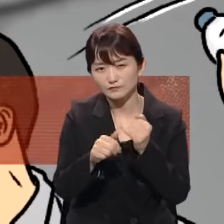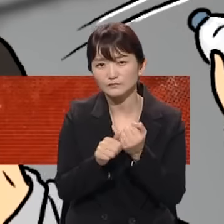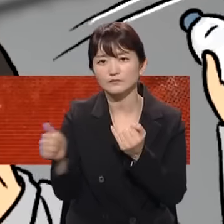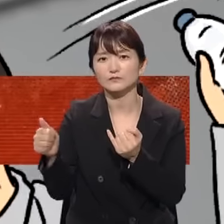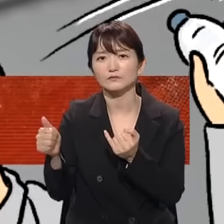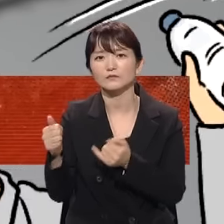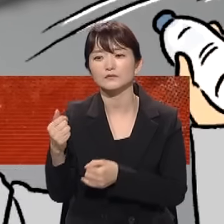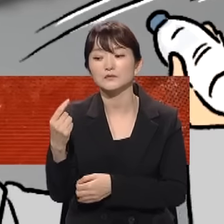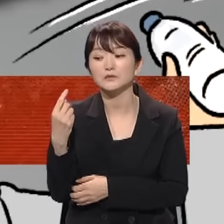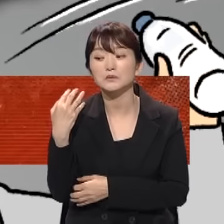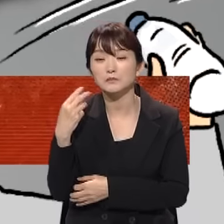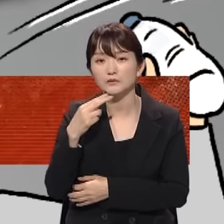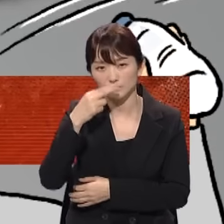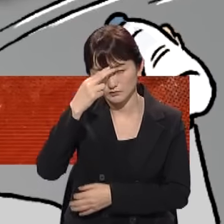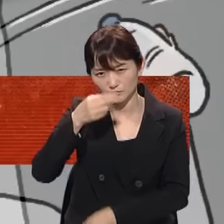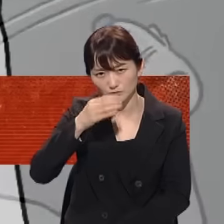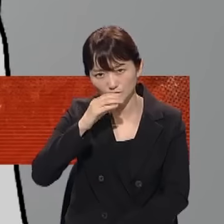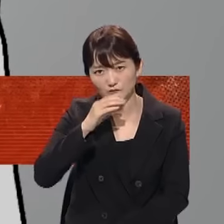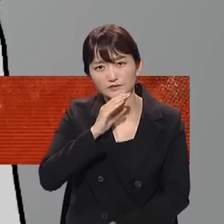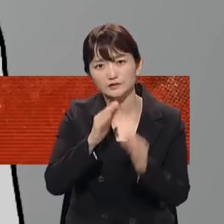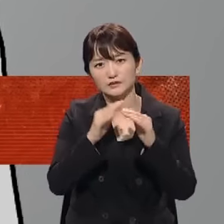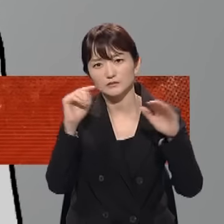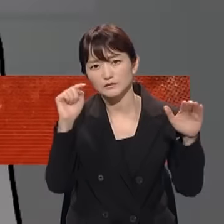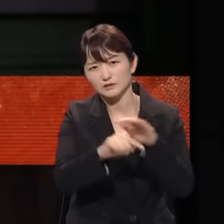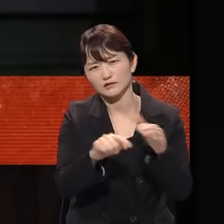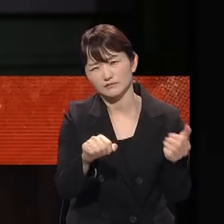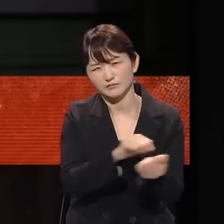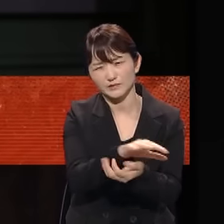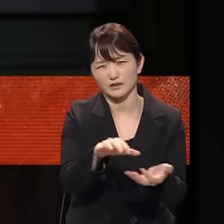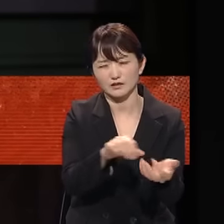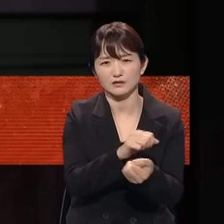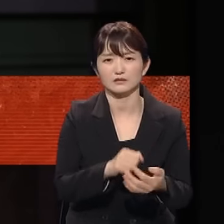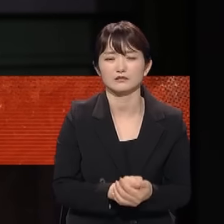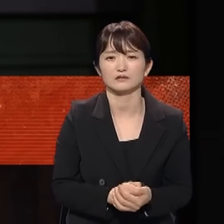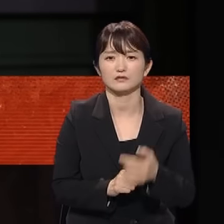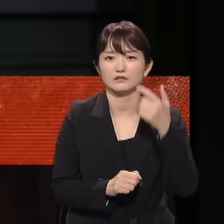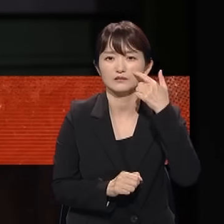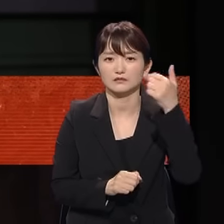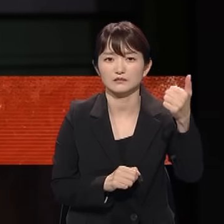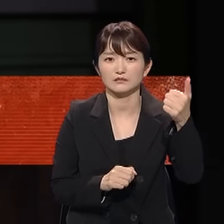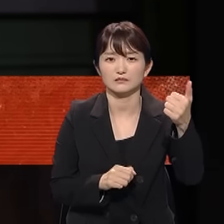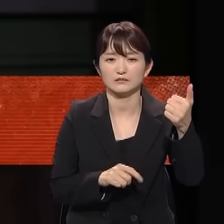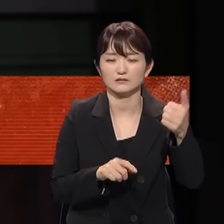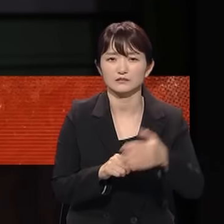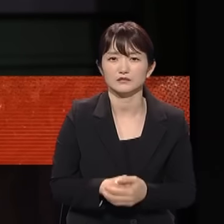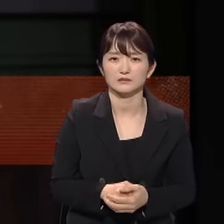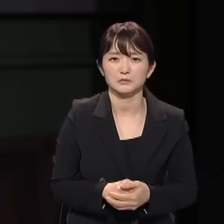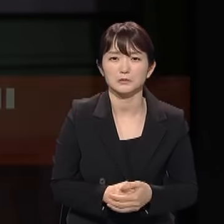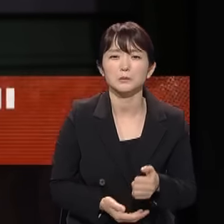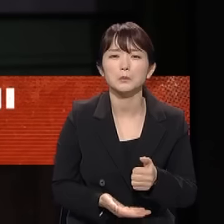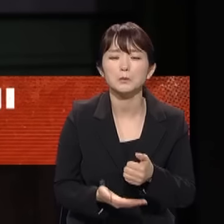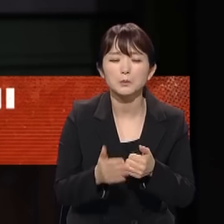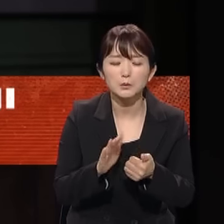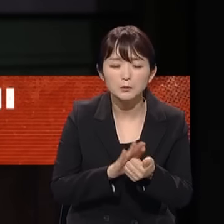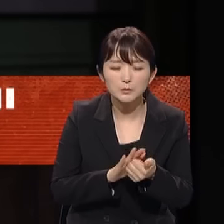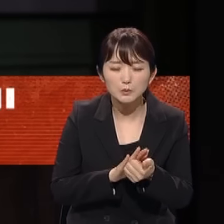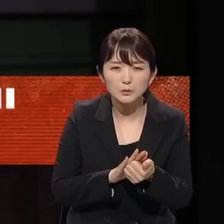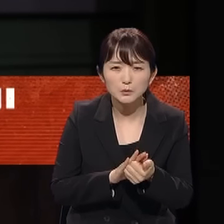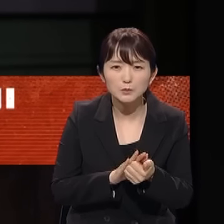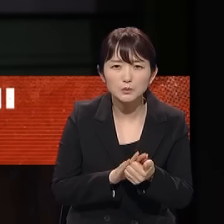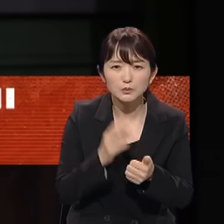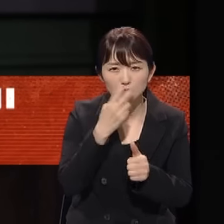얼마 뒤 술을 마시고는 친정까지 찾아와서 난동을 부렸습니다. 장인 어른에게 너무 오냐오냐 키운 거 아니냐라면서 내 진짜